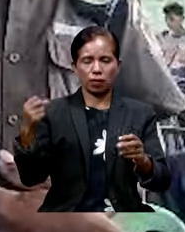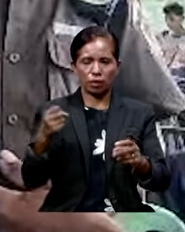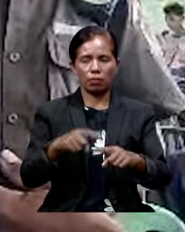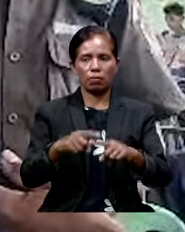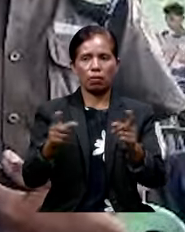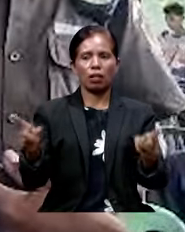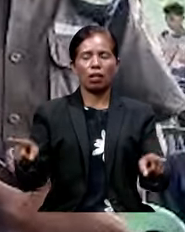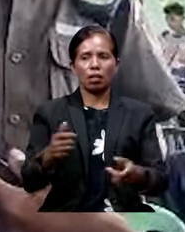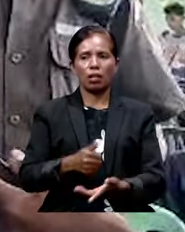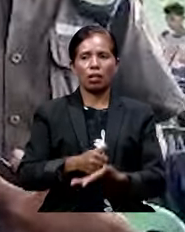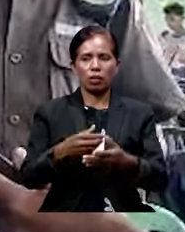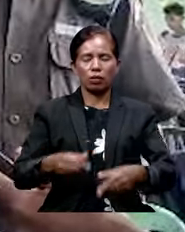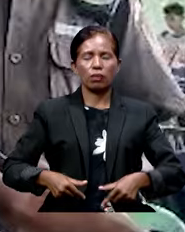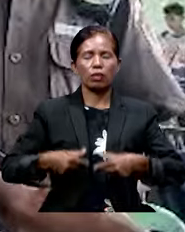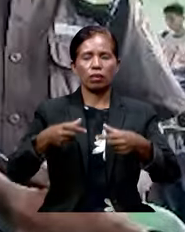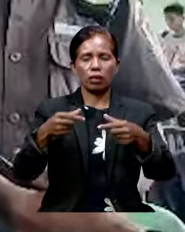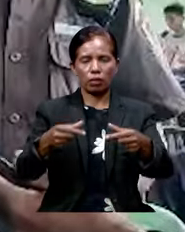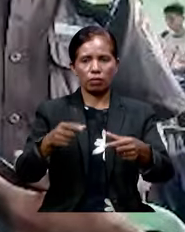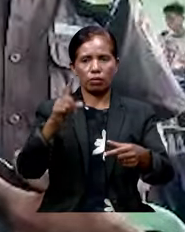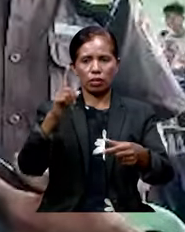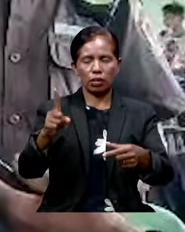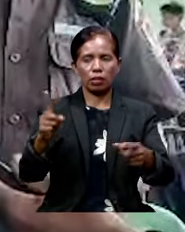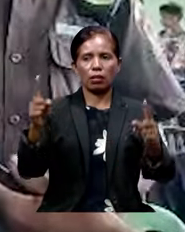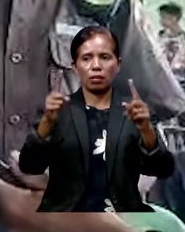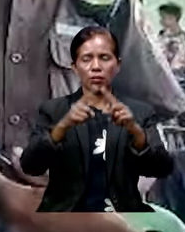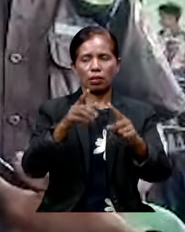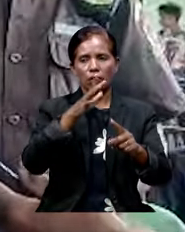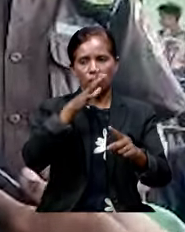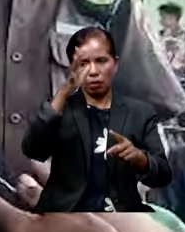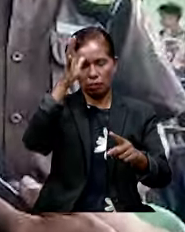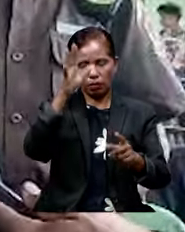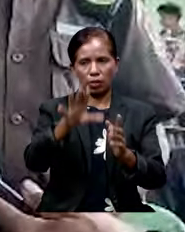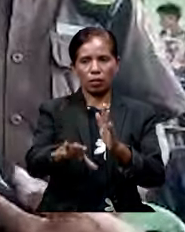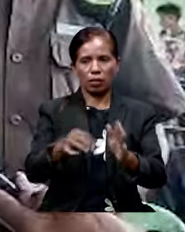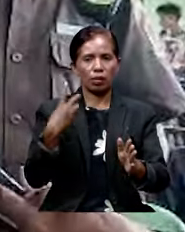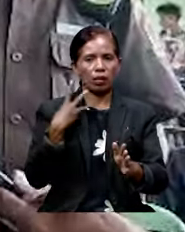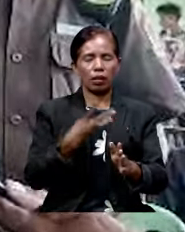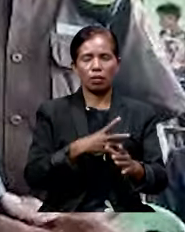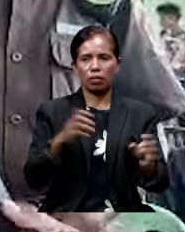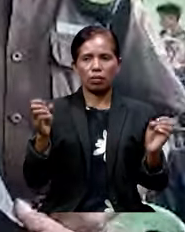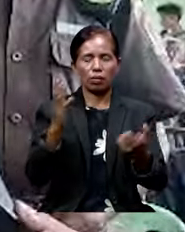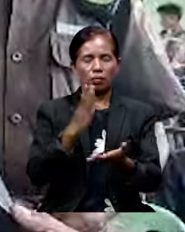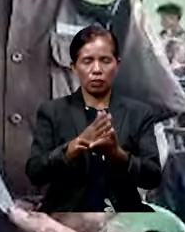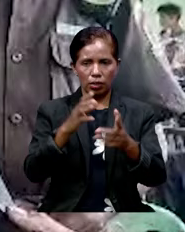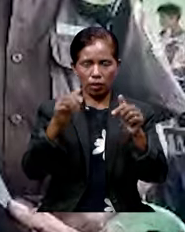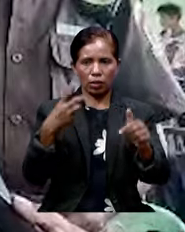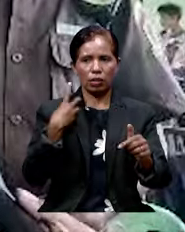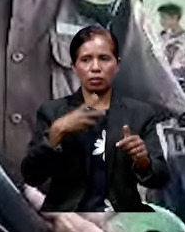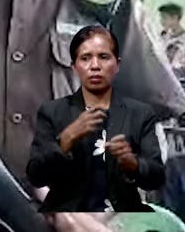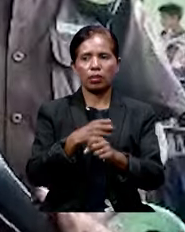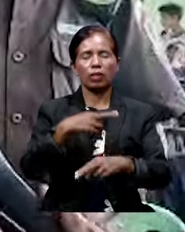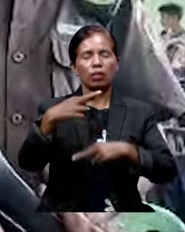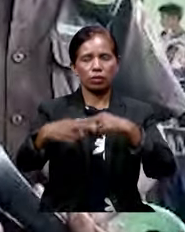dane hanesang presenti ida ba iha hauni aman sir nebeke hetang i amimos la dia be para hene de kona i si halo